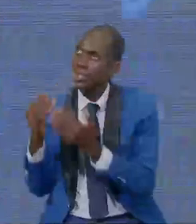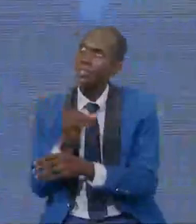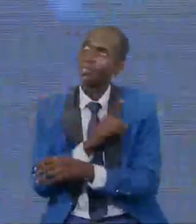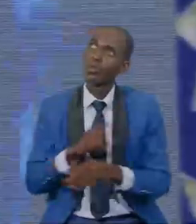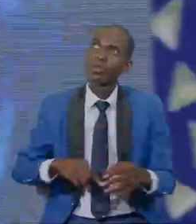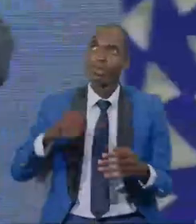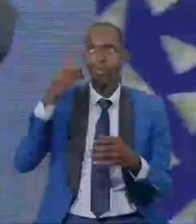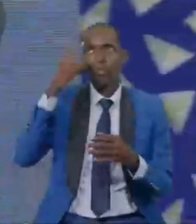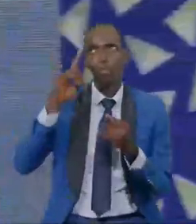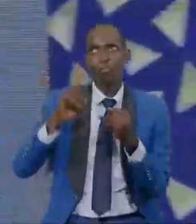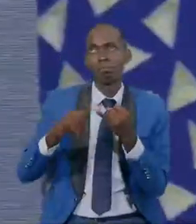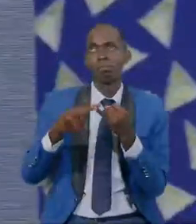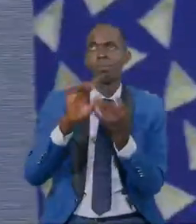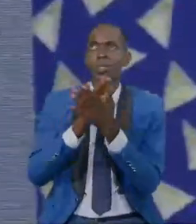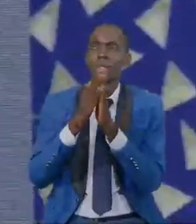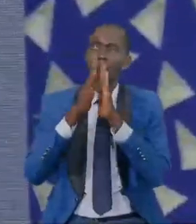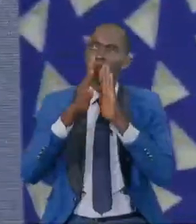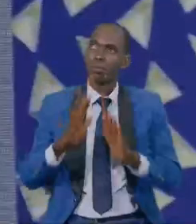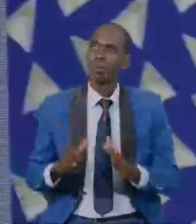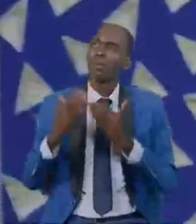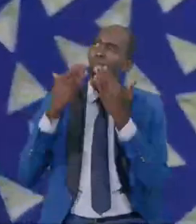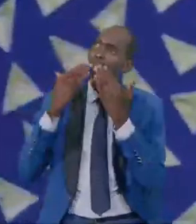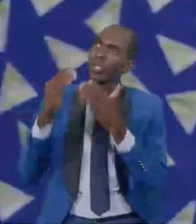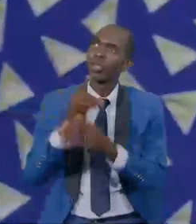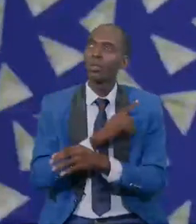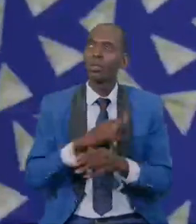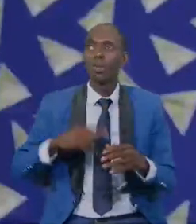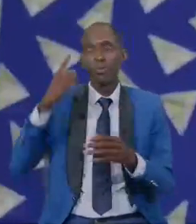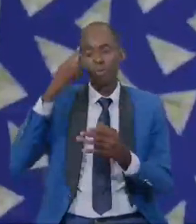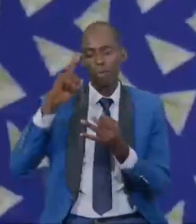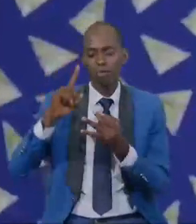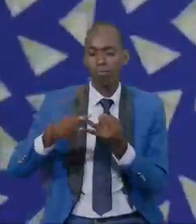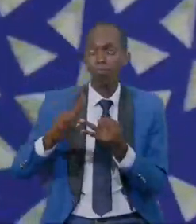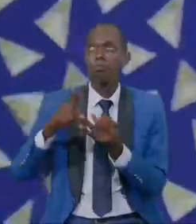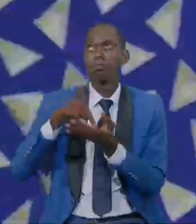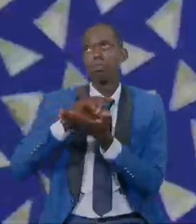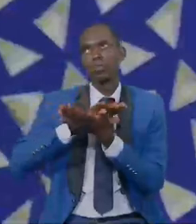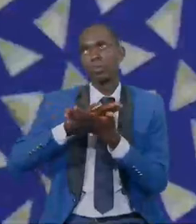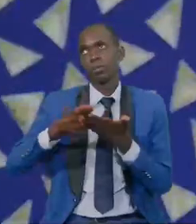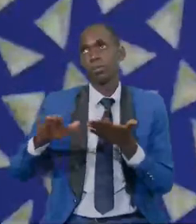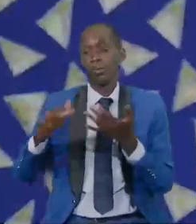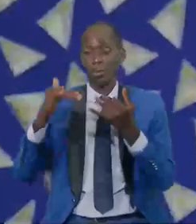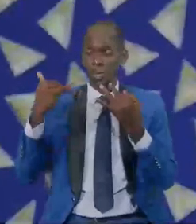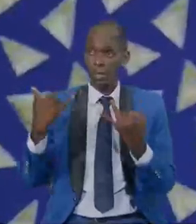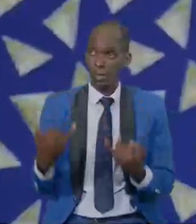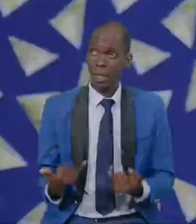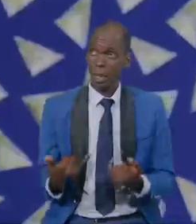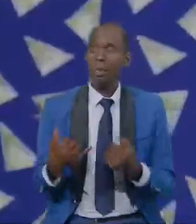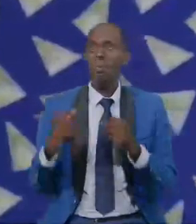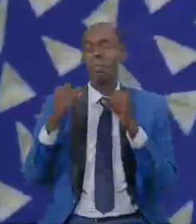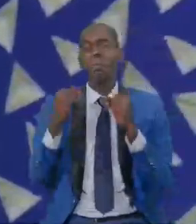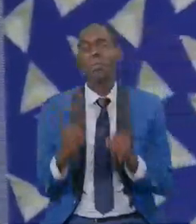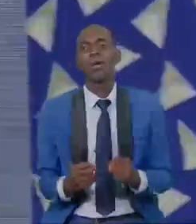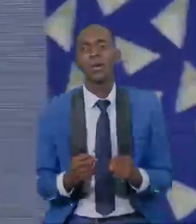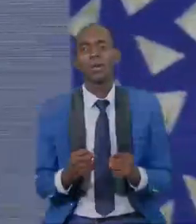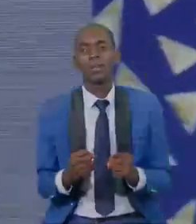Merci Seigneur pour la paix que tu m'as donnée. Merci Seigneur pour la pureté. Maintenant la